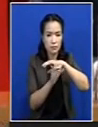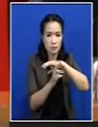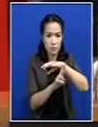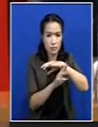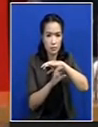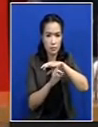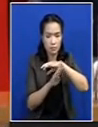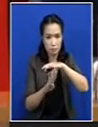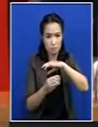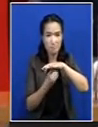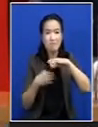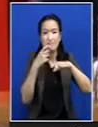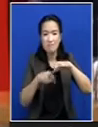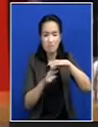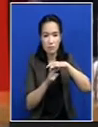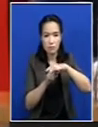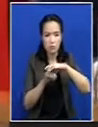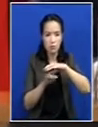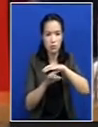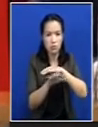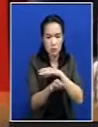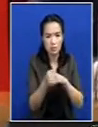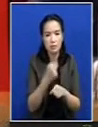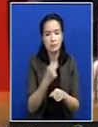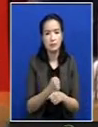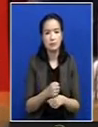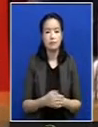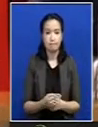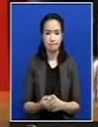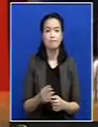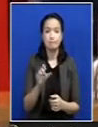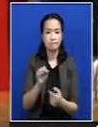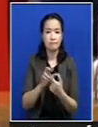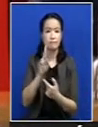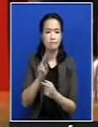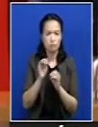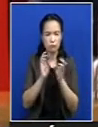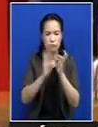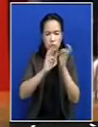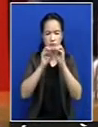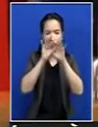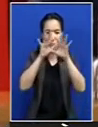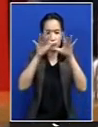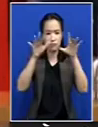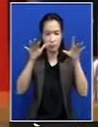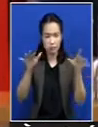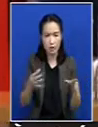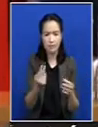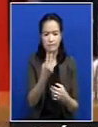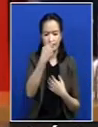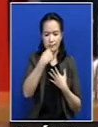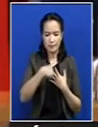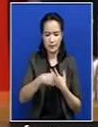ระบบดับเพลิงดั้งเดิม ค ือระบบแอโรโซลเกิดทำงานขึ้นสารดับเพลิงก็เลยฟุ้งกระจายไปทั่วห้องและทำให้คนเสียชีวิ